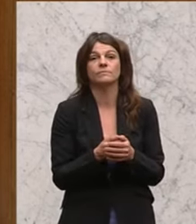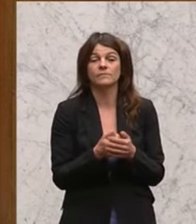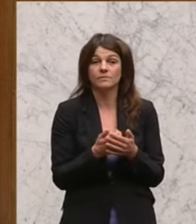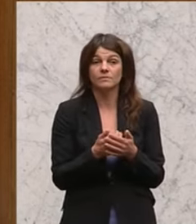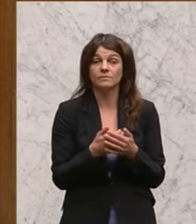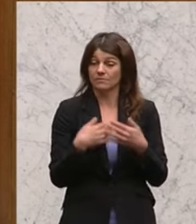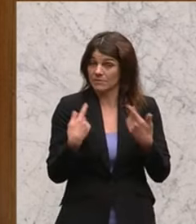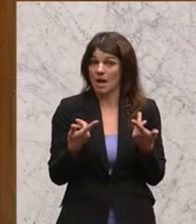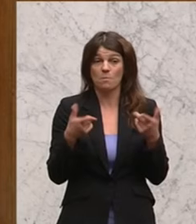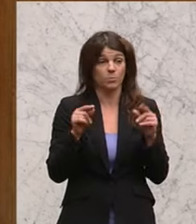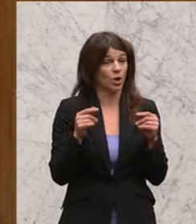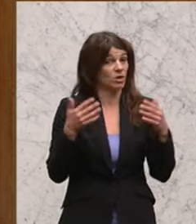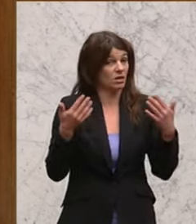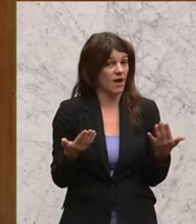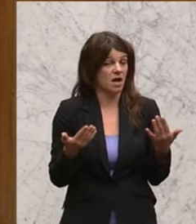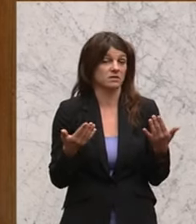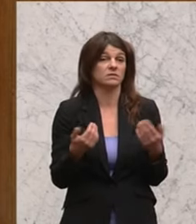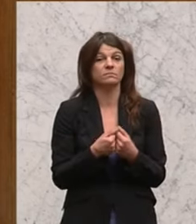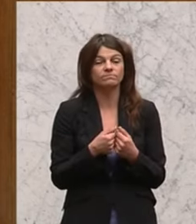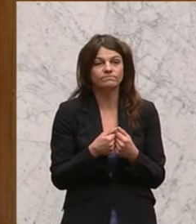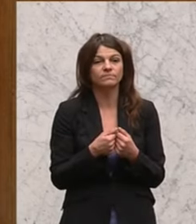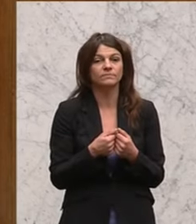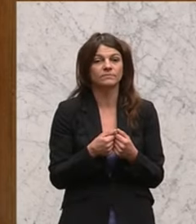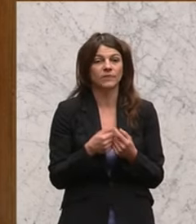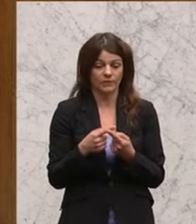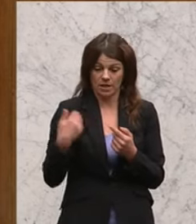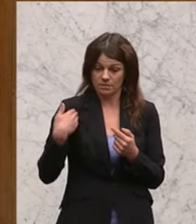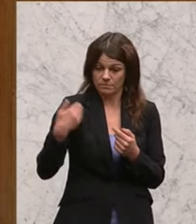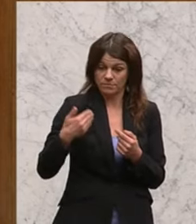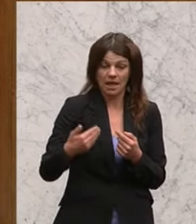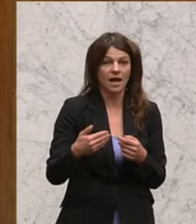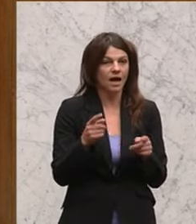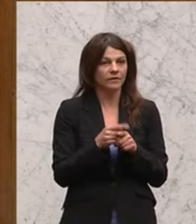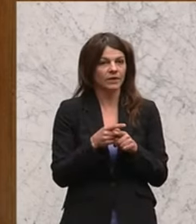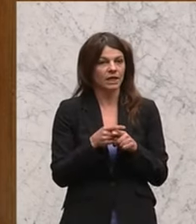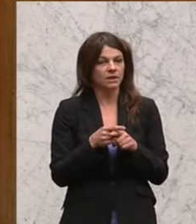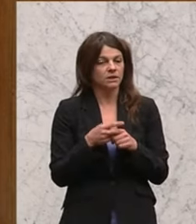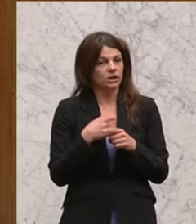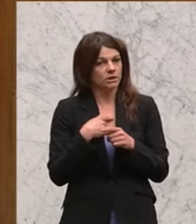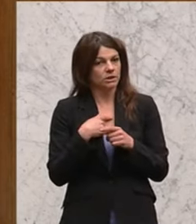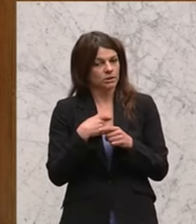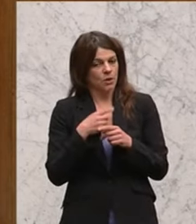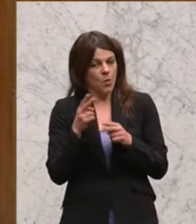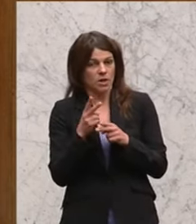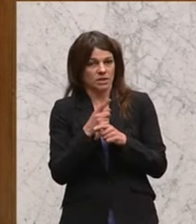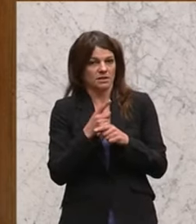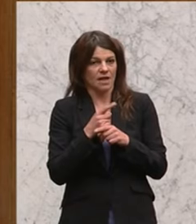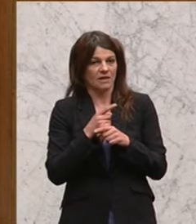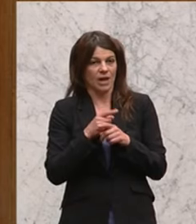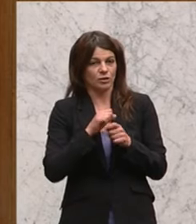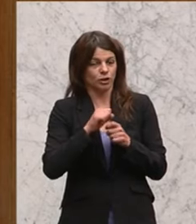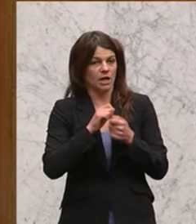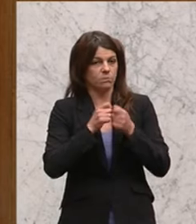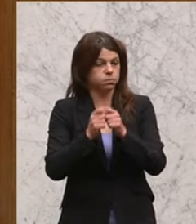Die Konsequenz dieses Rhythmus ist eine Kurzatmigkeit, die bemerkenswert